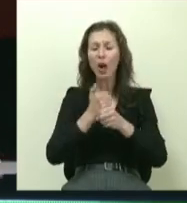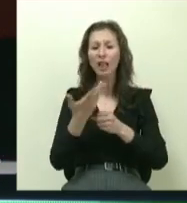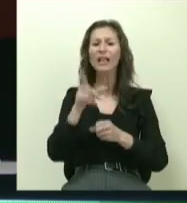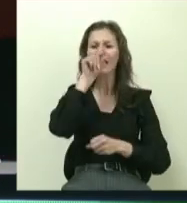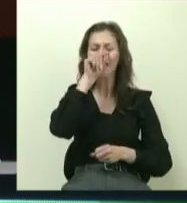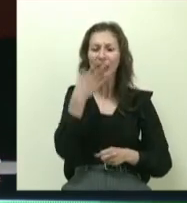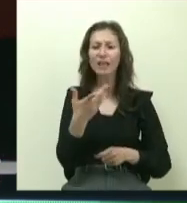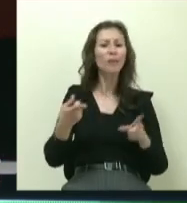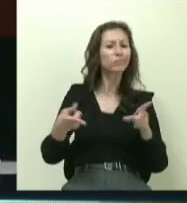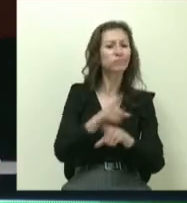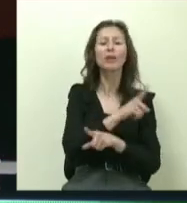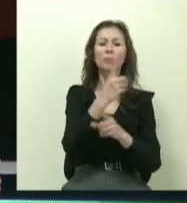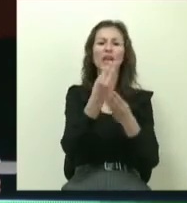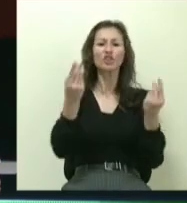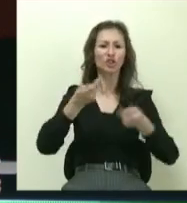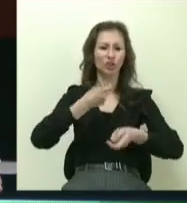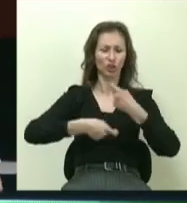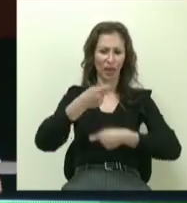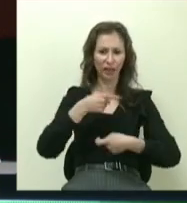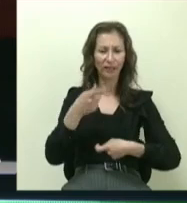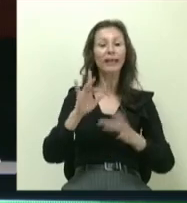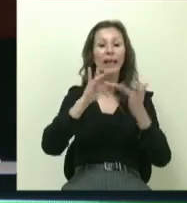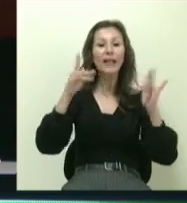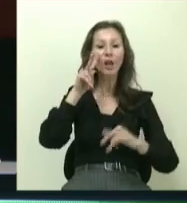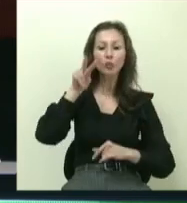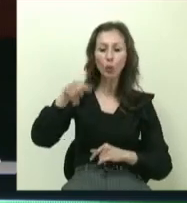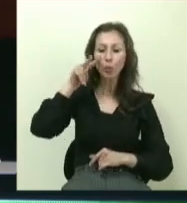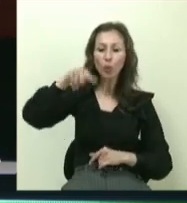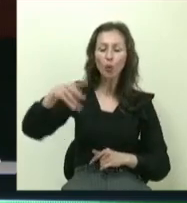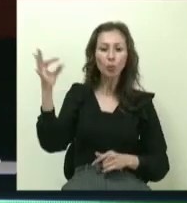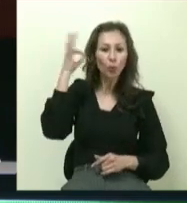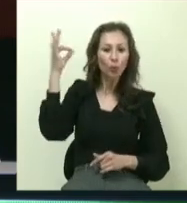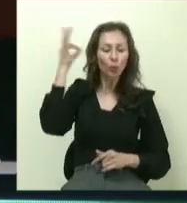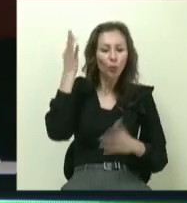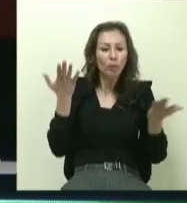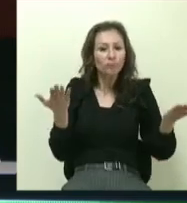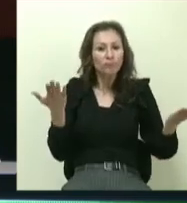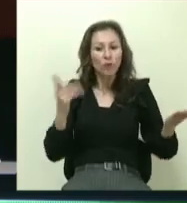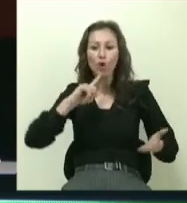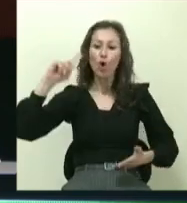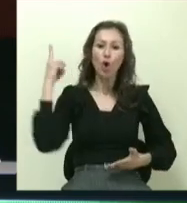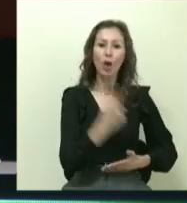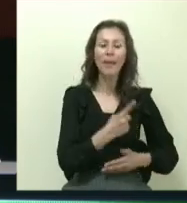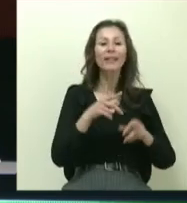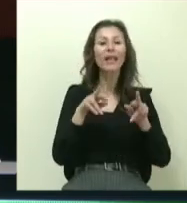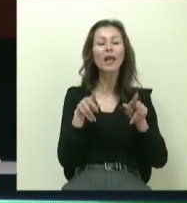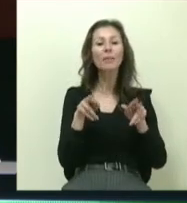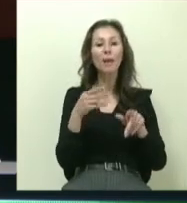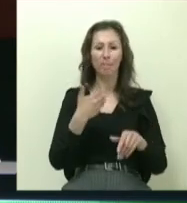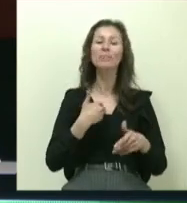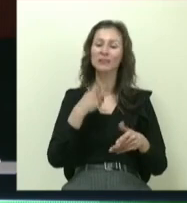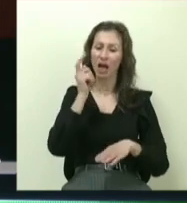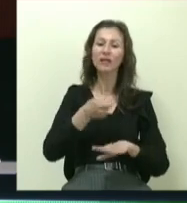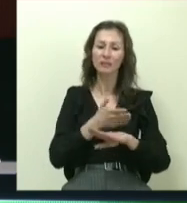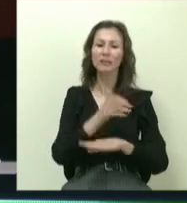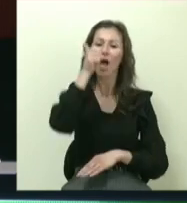veya işte birkaç başka şirketin internette gördüklerimize ve duyduklarımıza hükmettiğine biz Aslında